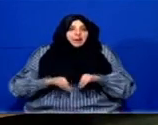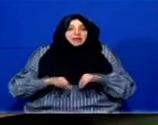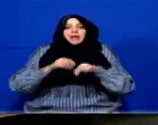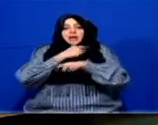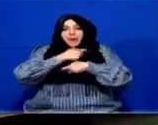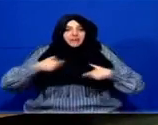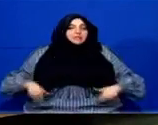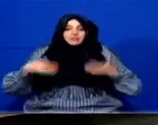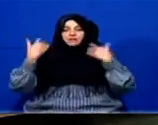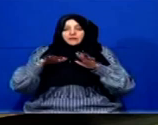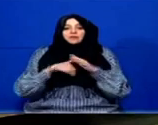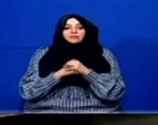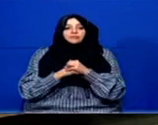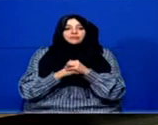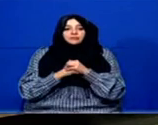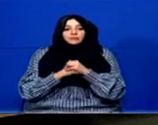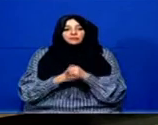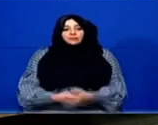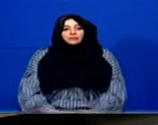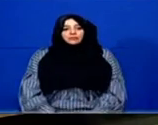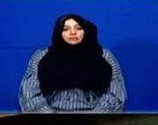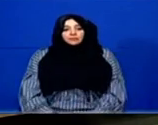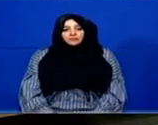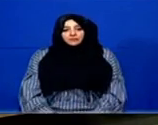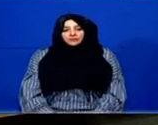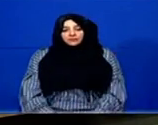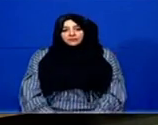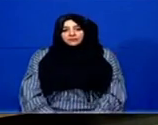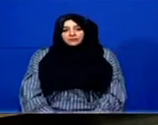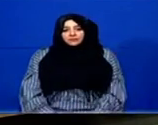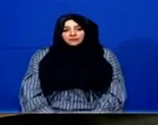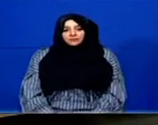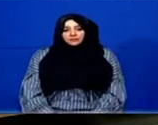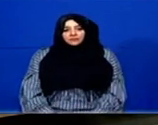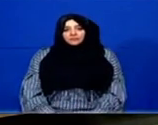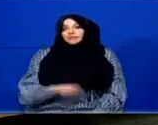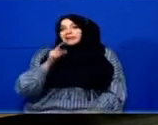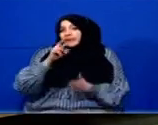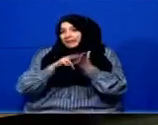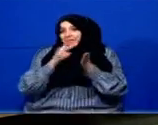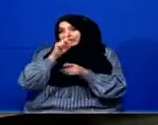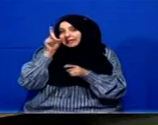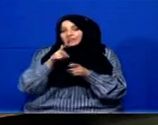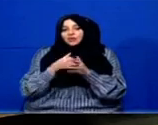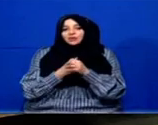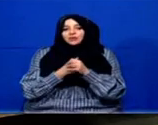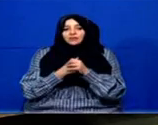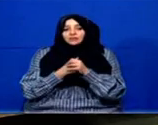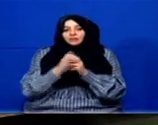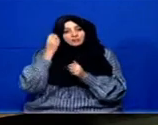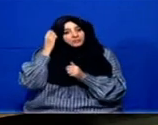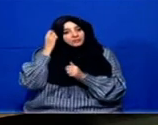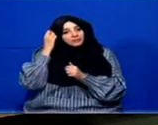تسالني على العده يا ساره تكمل العده ولا ما كانش عده علما يا شيخ ناكلك باللي ما دخلش